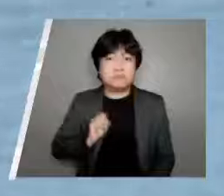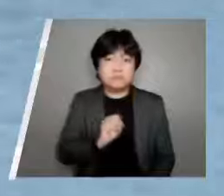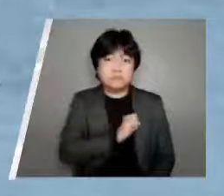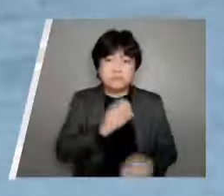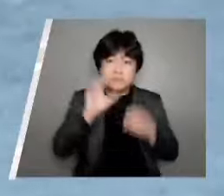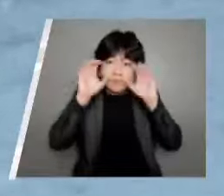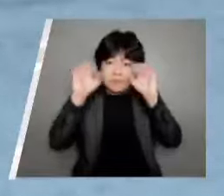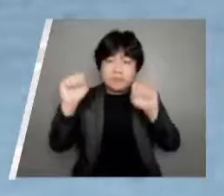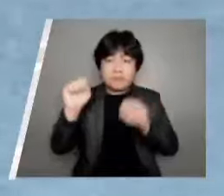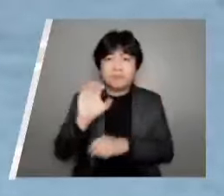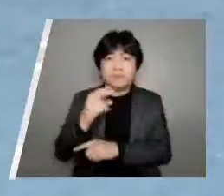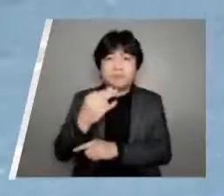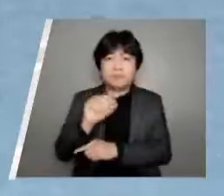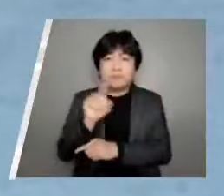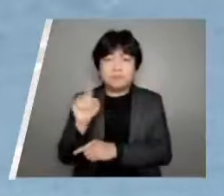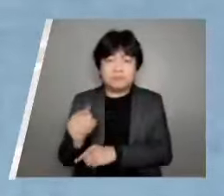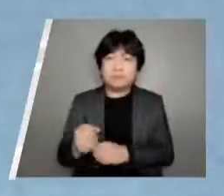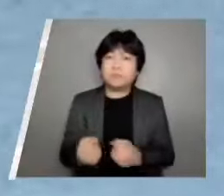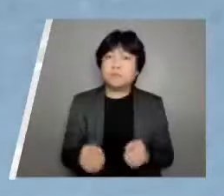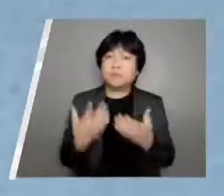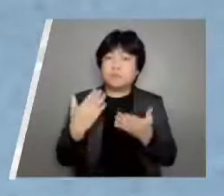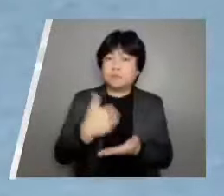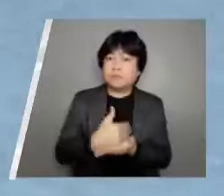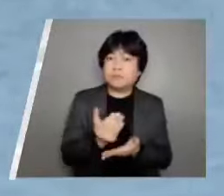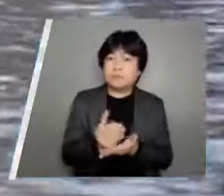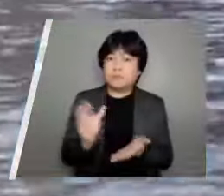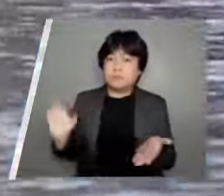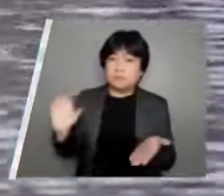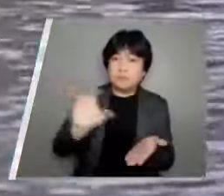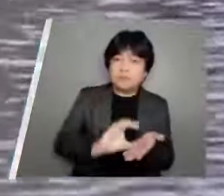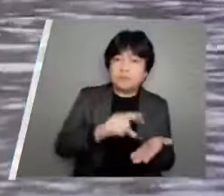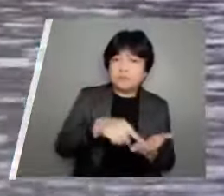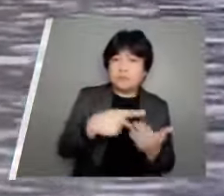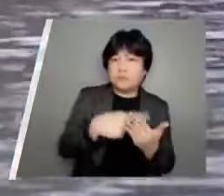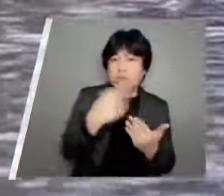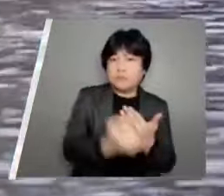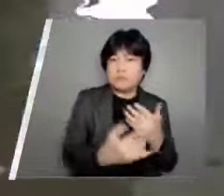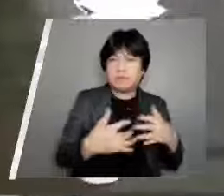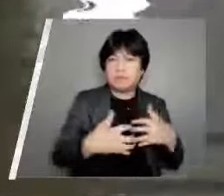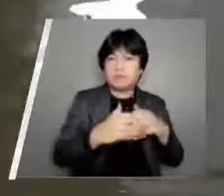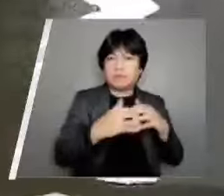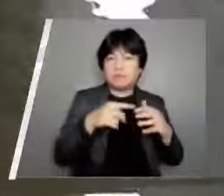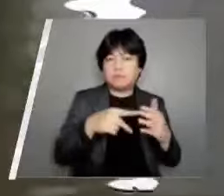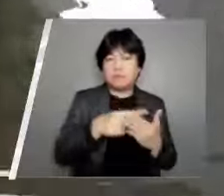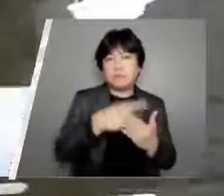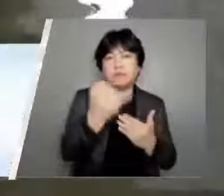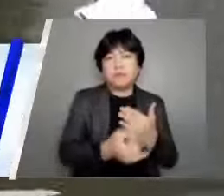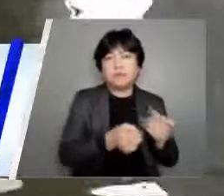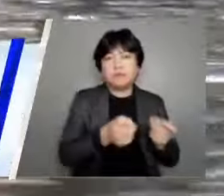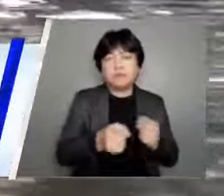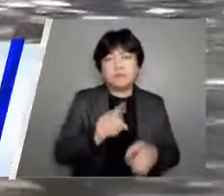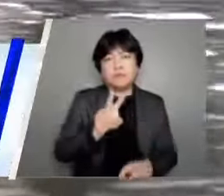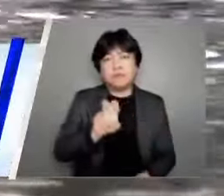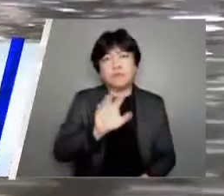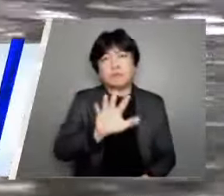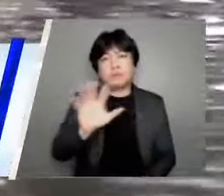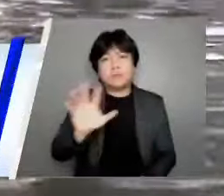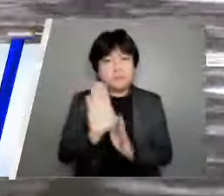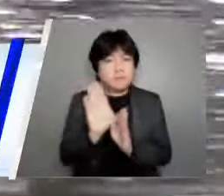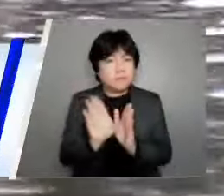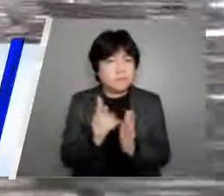nasa 255 billion pesos ang inilaang pondo para sa flood control projects ng DPWH.